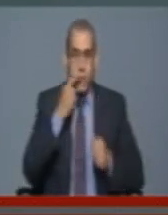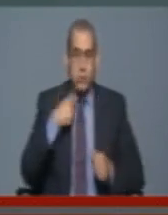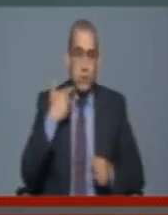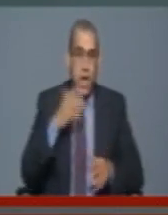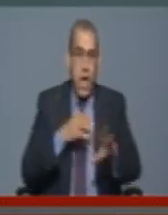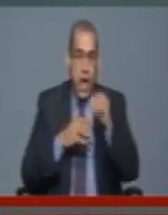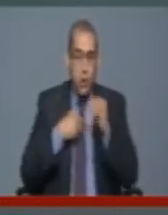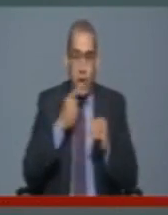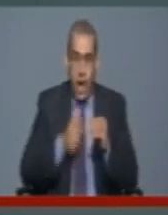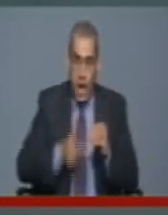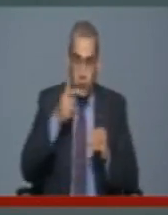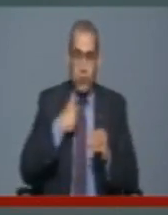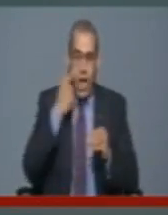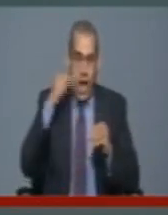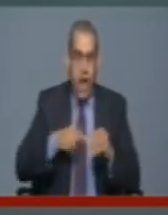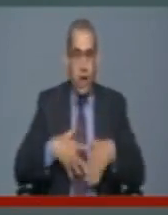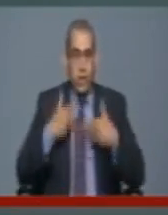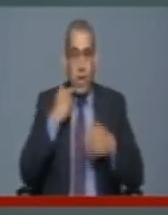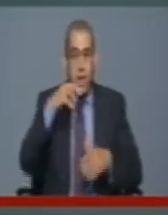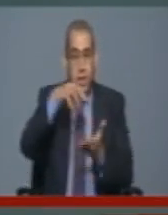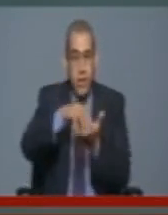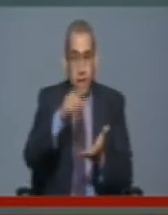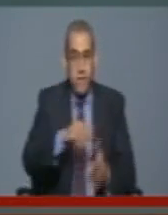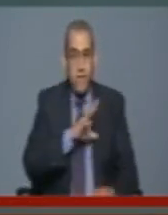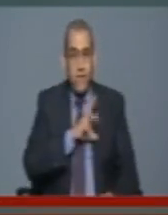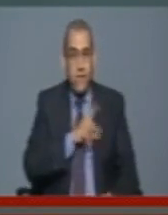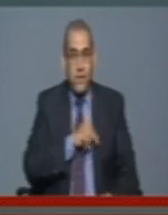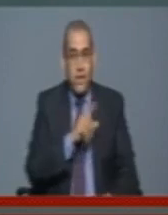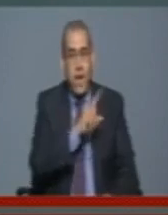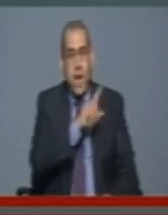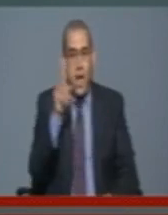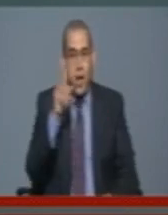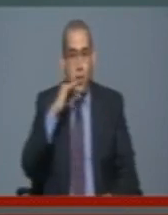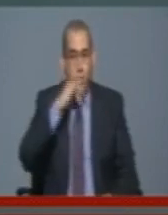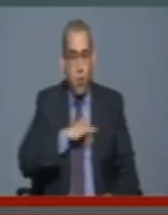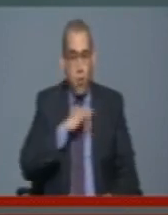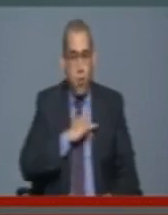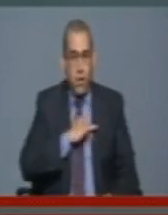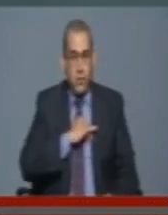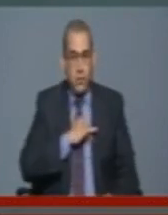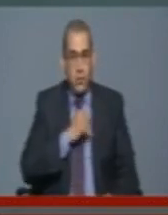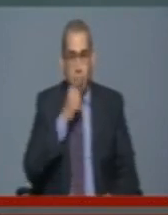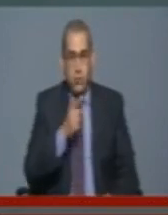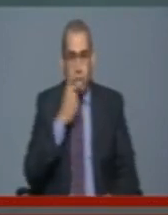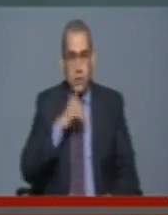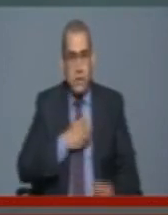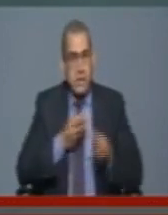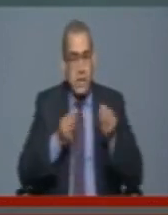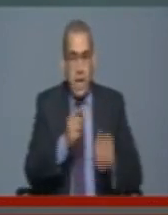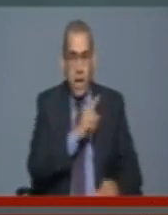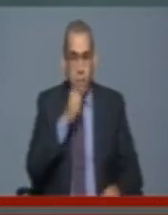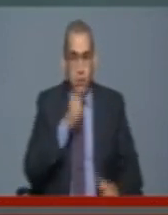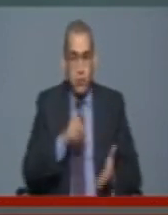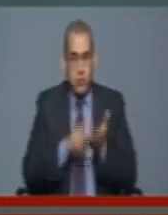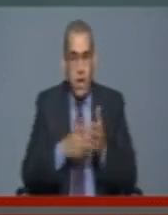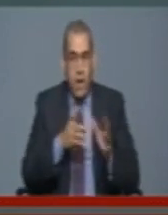سبيلا، وهذه فلسطين لا تحمل سوى هوية ولا متسع فيها لهويتين،